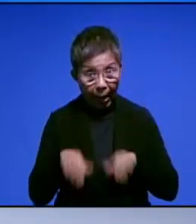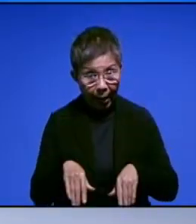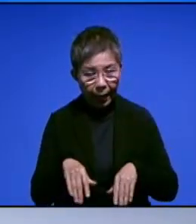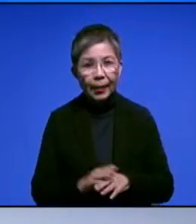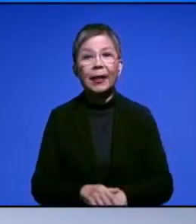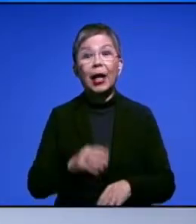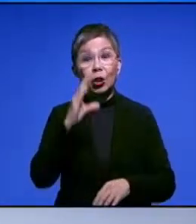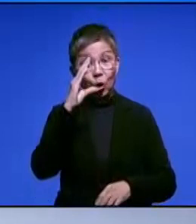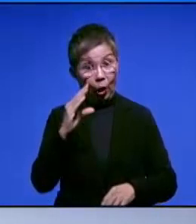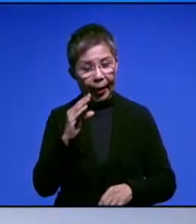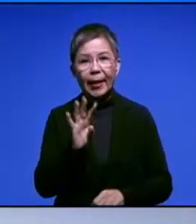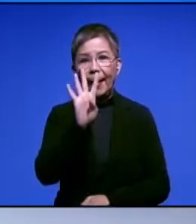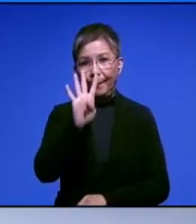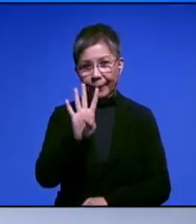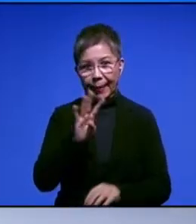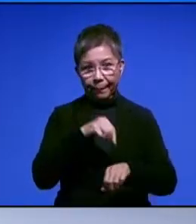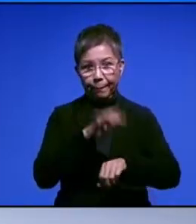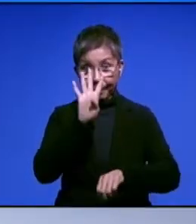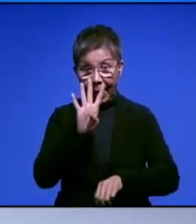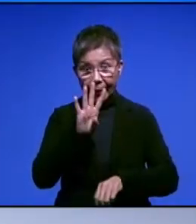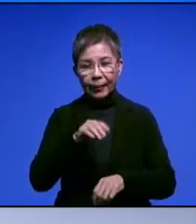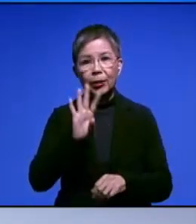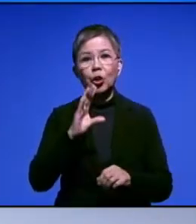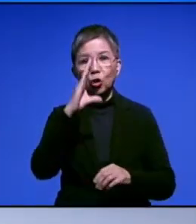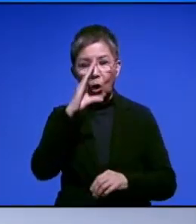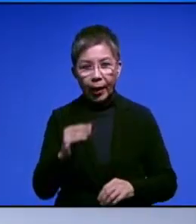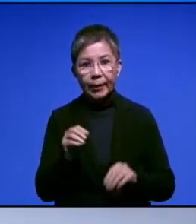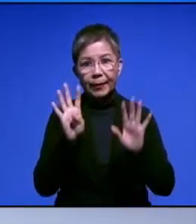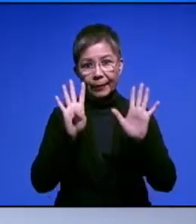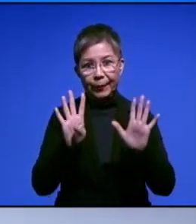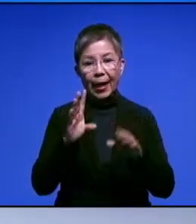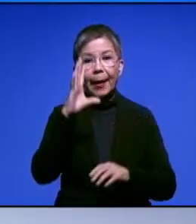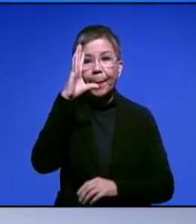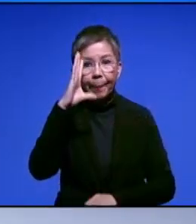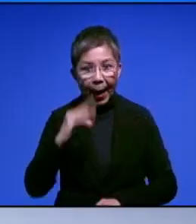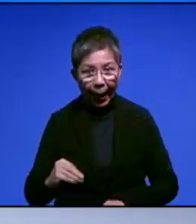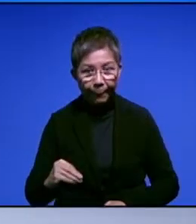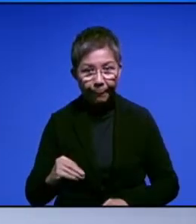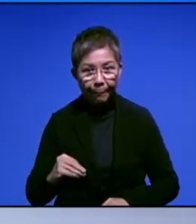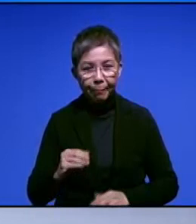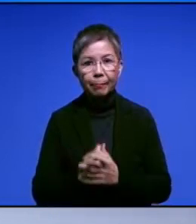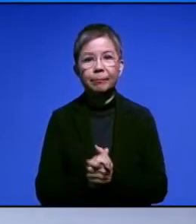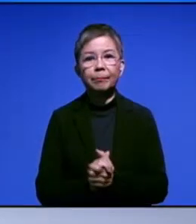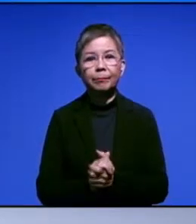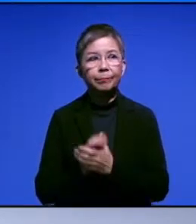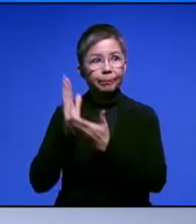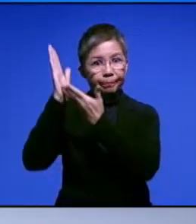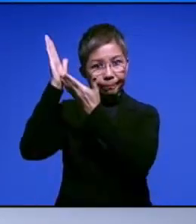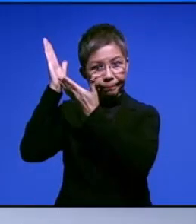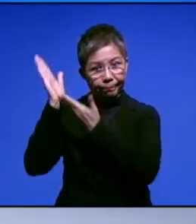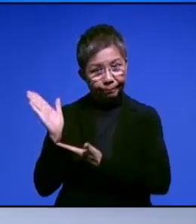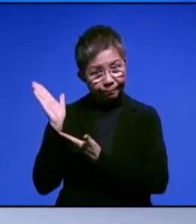di siap barat sedangkan di sore hari hingga malam hari ganjil genap berlaku mulai pukul empat sore Hingga pukul